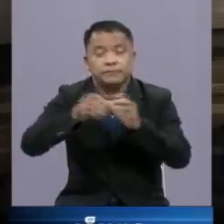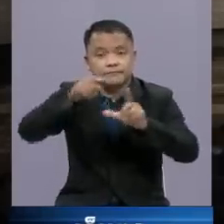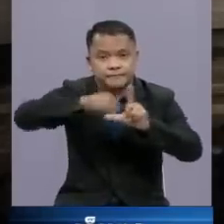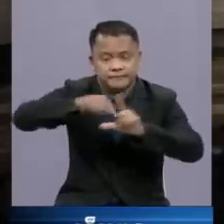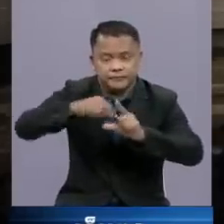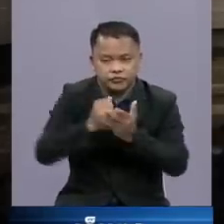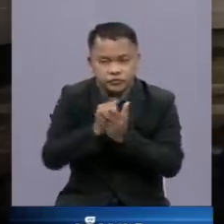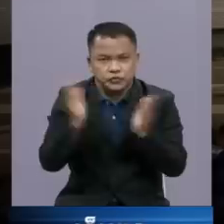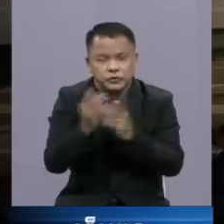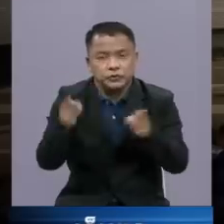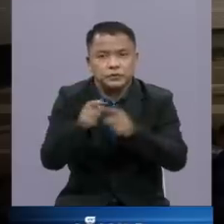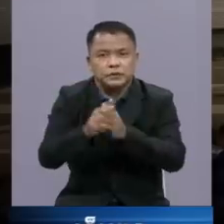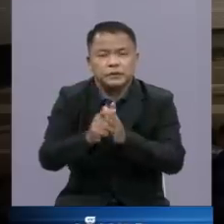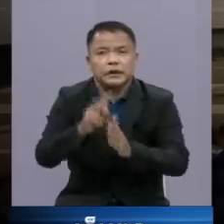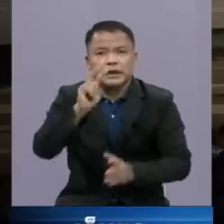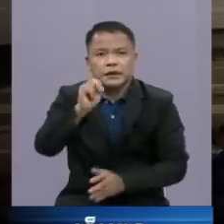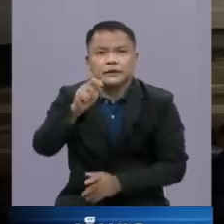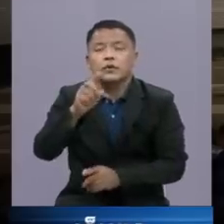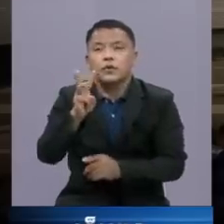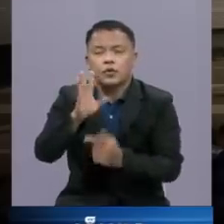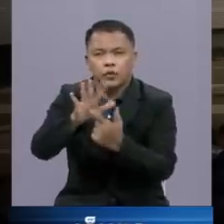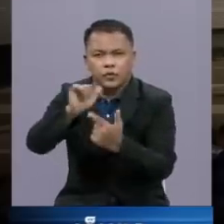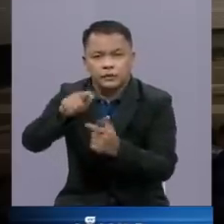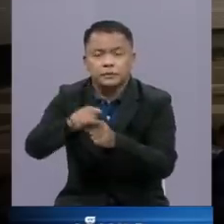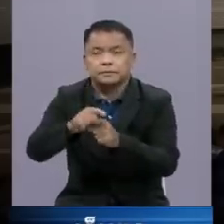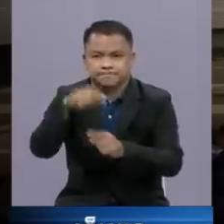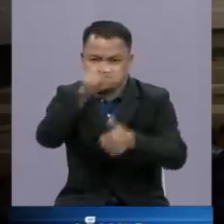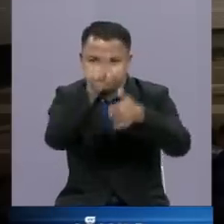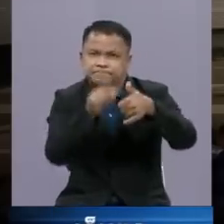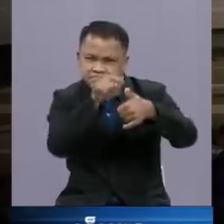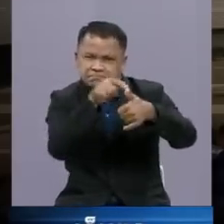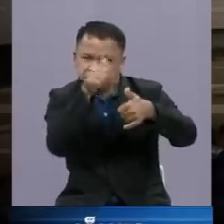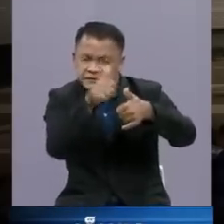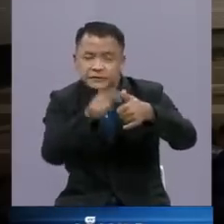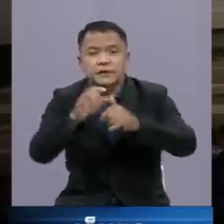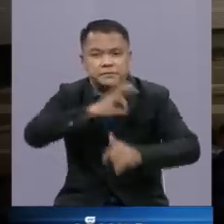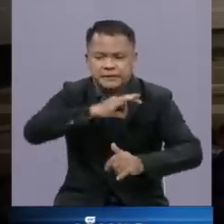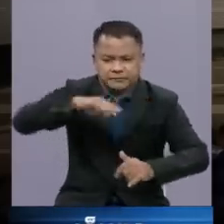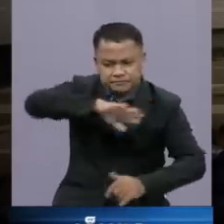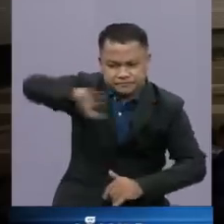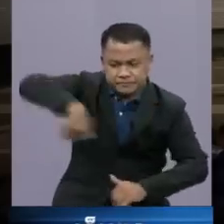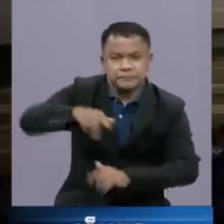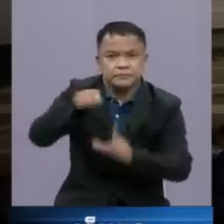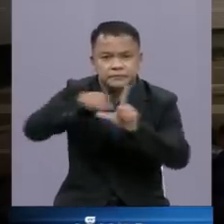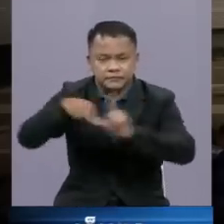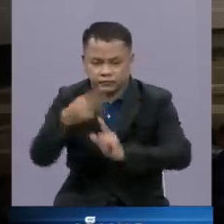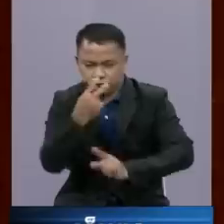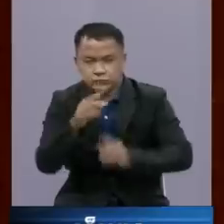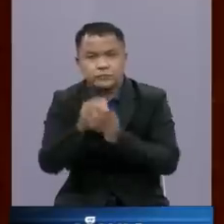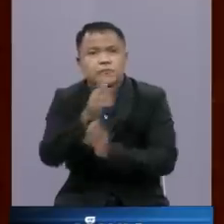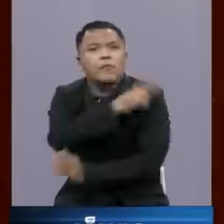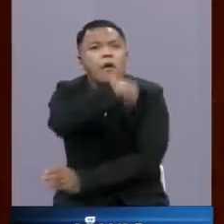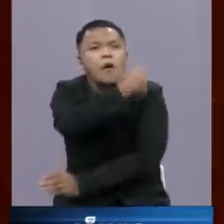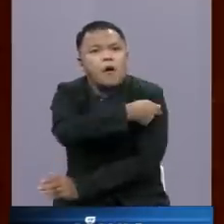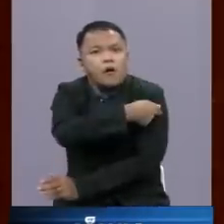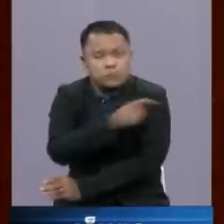ไกลเนี่ยเชียร์คุณณัฐวุฒิบัวประทุมเป็นพิเศษเลยนะฮะแต่สมาชิกหลายคนของก้าวไกลกลับเชียร์หมออ๋องเป็น